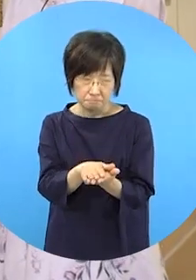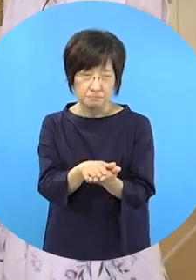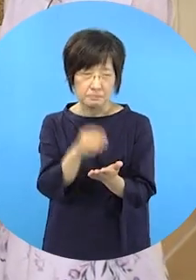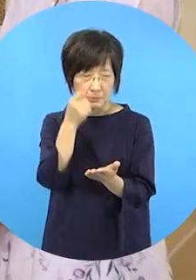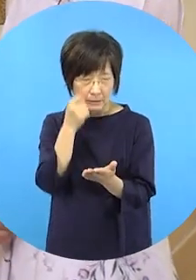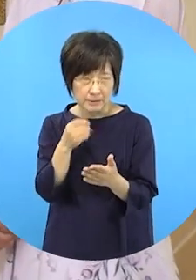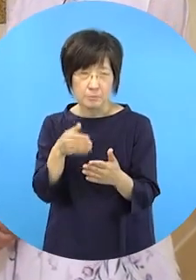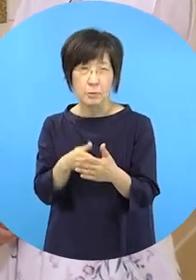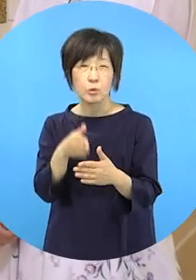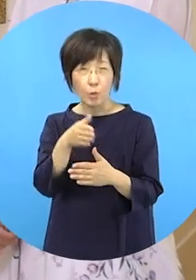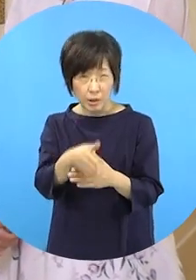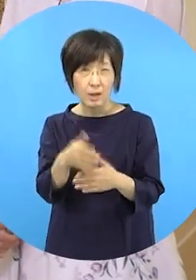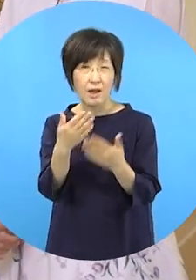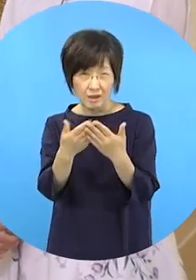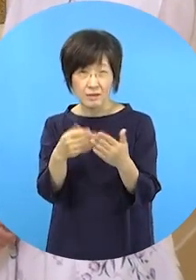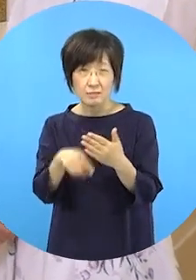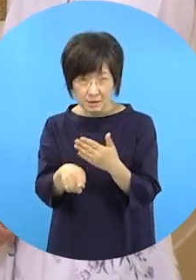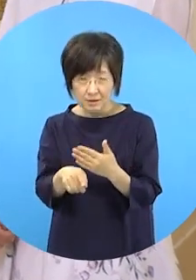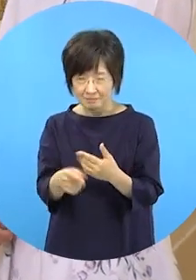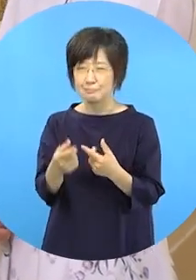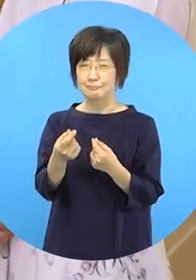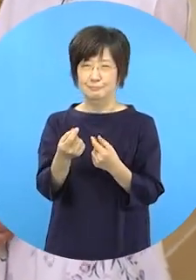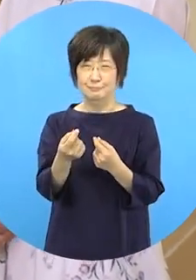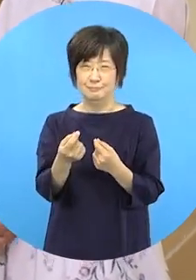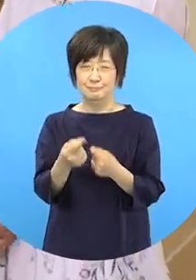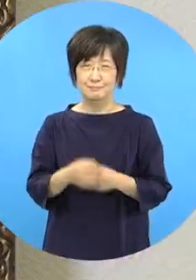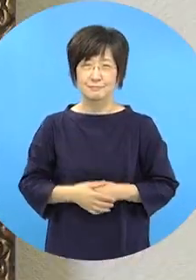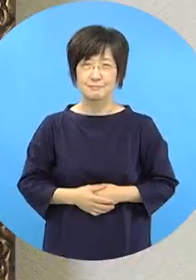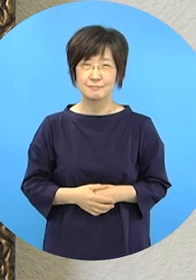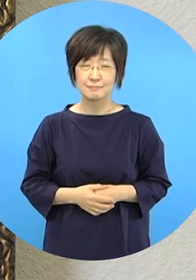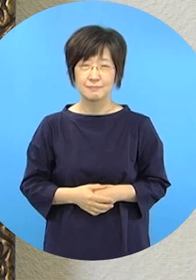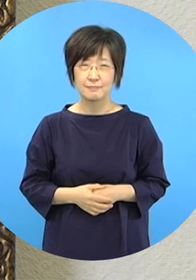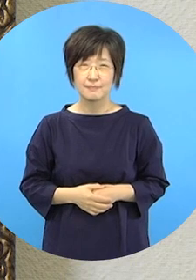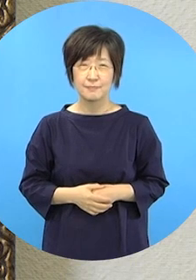まれた、そういった作品なんですね。 まさにそういうことですね。